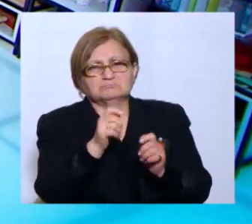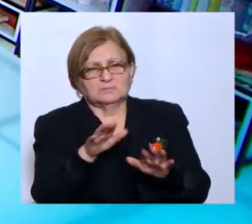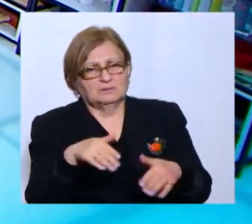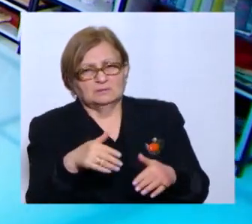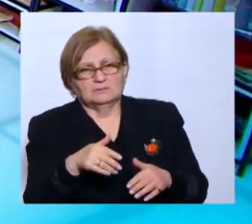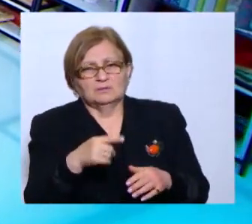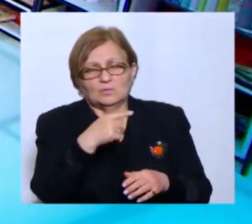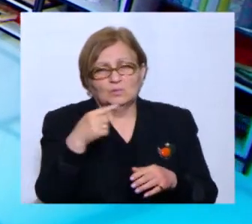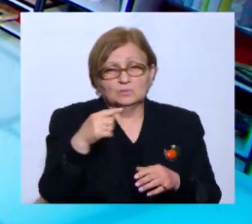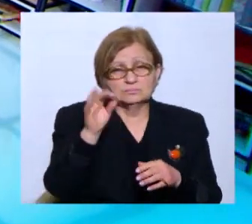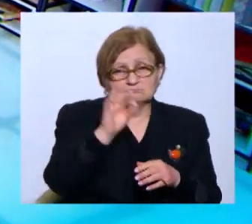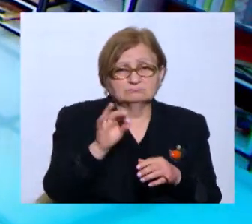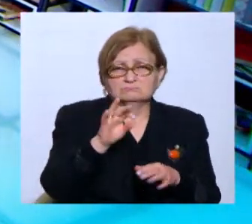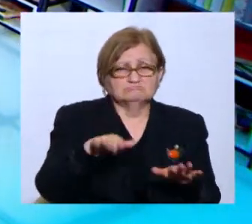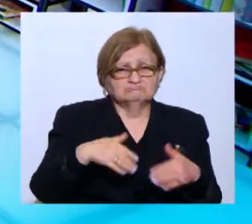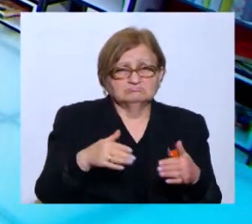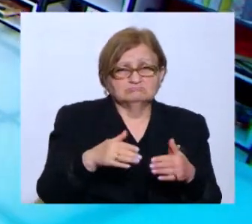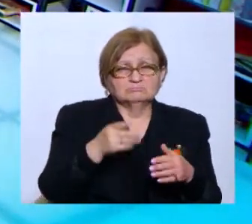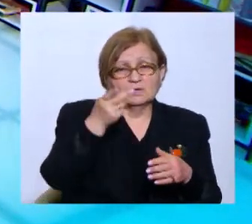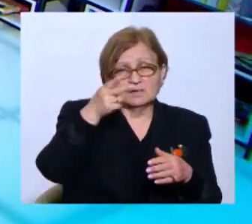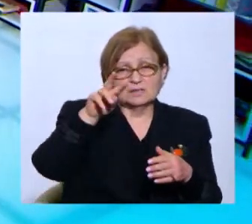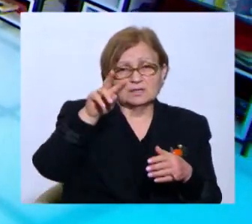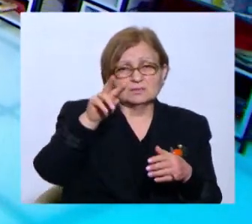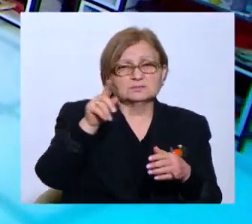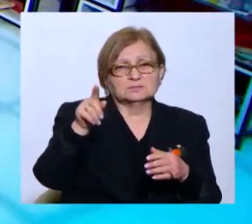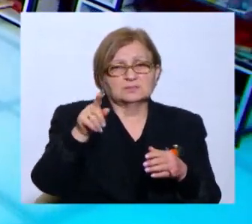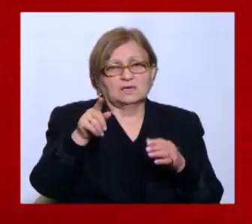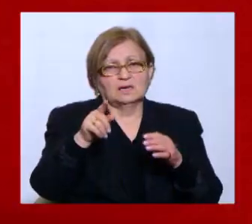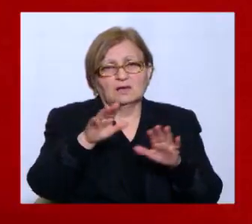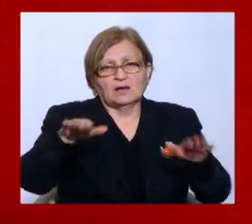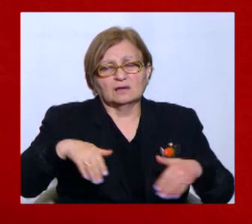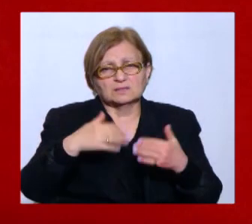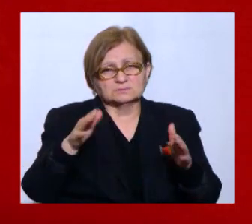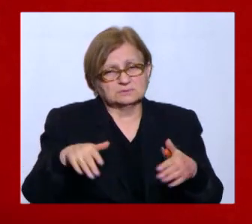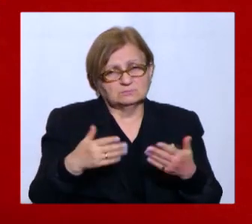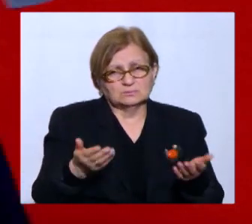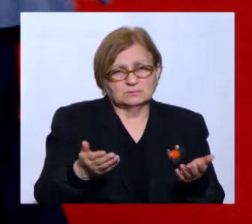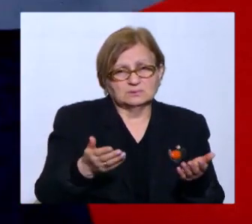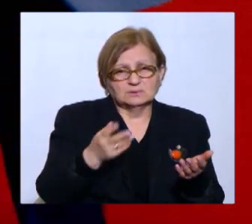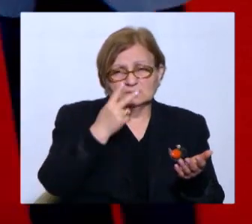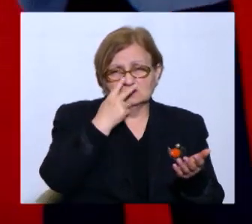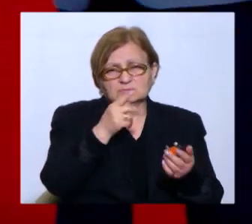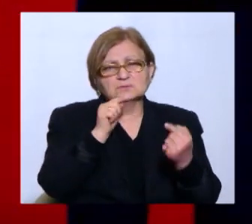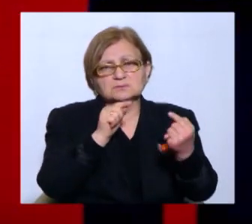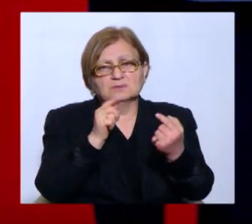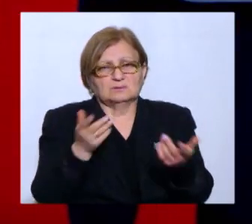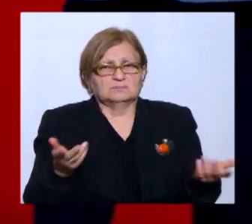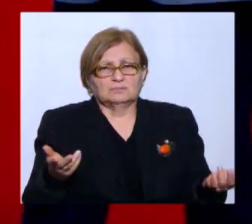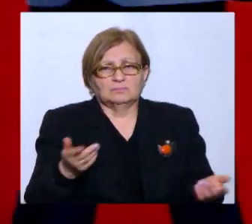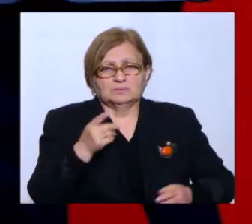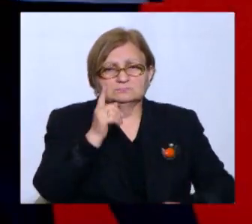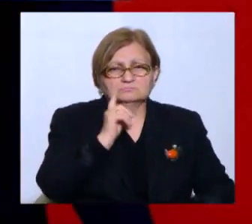-3-ის უარყოფითი ფუძისთვის, შესაბამისად ხარისხის ცნება უარყოფითი ფუძისთვის აღარ არსებობს, იმიტომ რომ აი წინააღმდეგობას იწყებს. მაგრამ